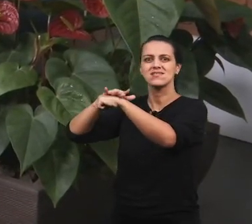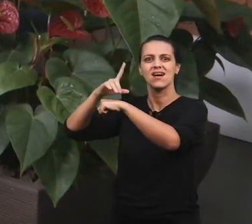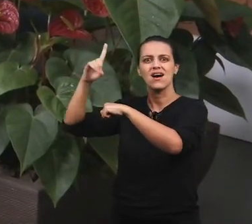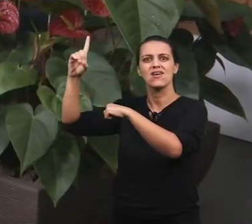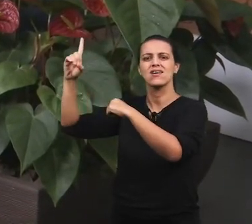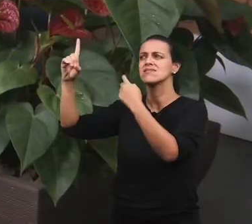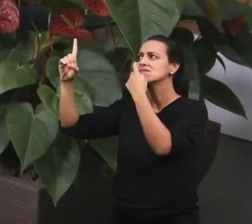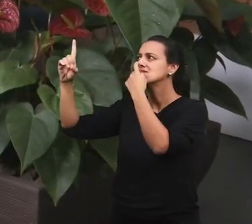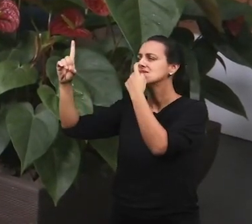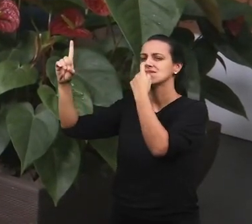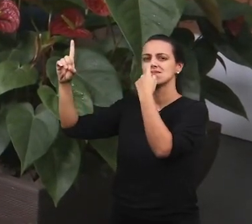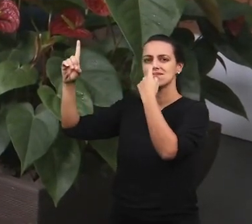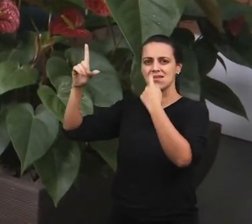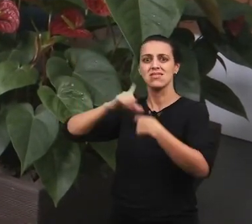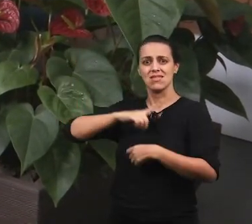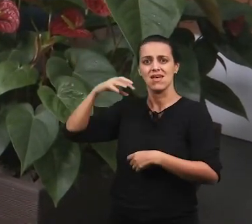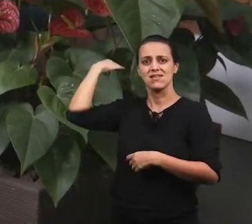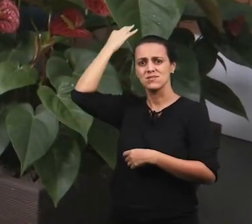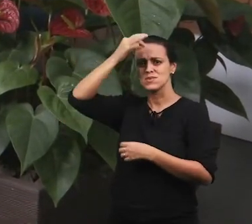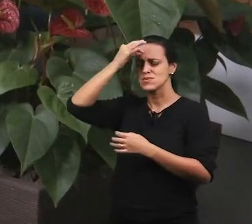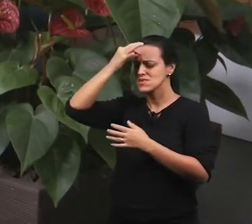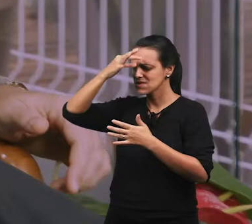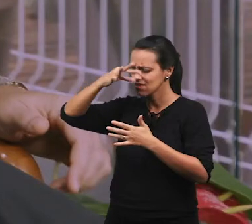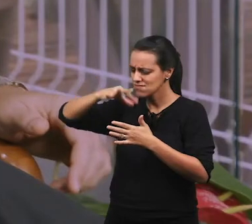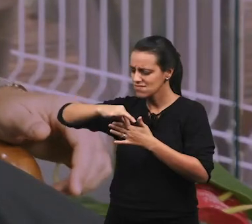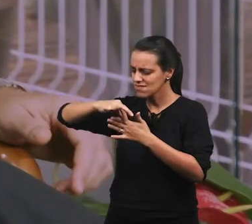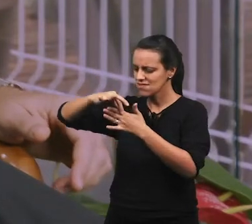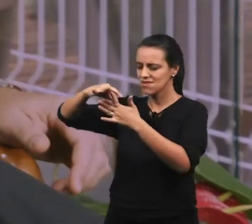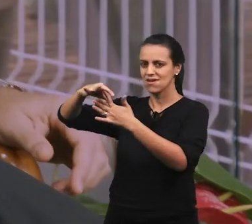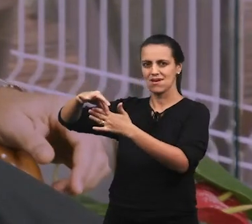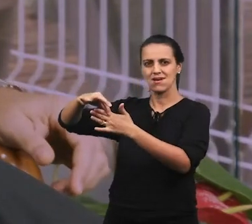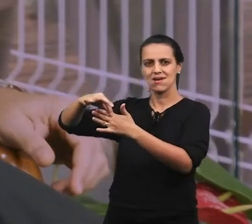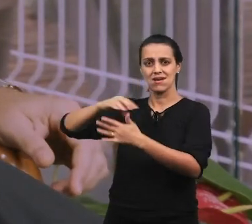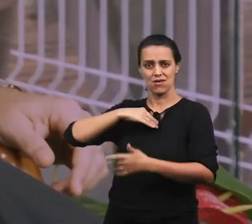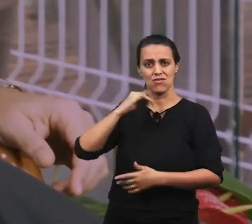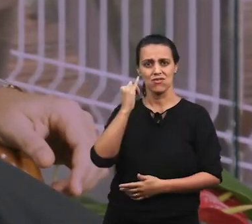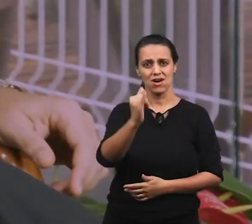услышать Его и жить вводимый Духом Святым.